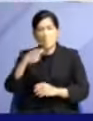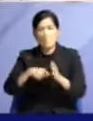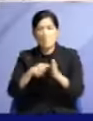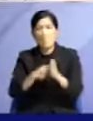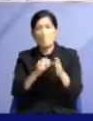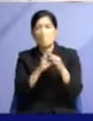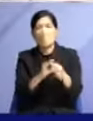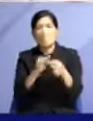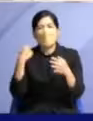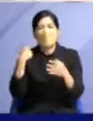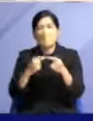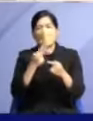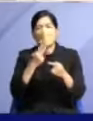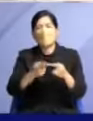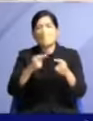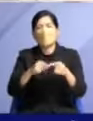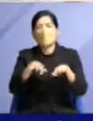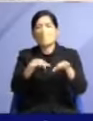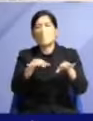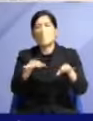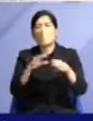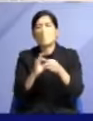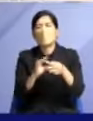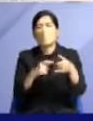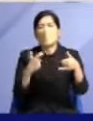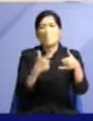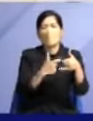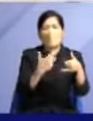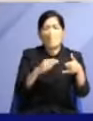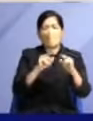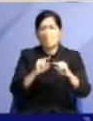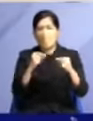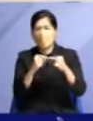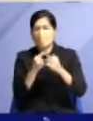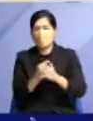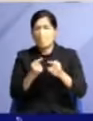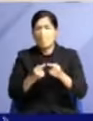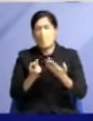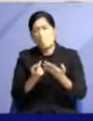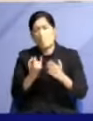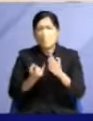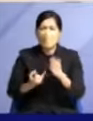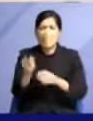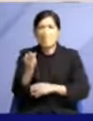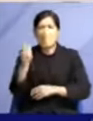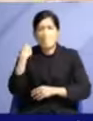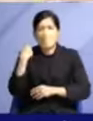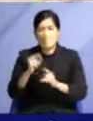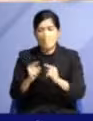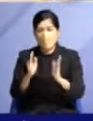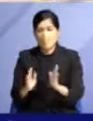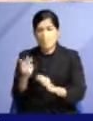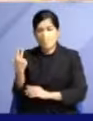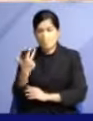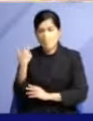คียงทั่วไปไม่ร้ายแรงจากการรับวัคซีนแล้วก็ไม่เกี่ยวข้องกับวัคซีนค่ะนอกจากนั้นอีก3รายอยู่ระหว่างการร